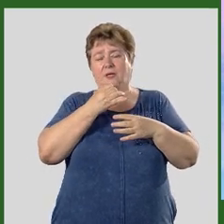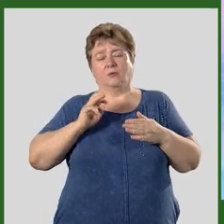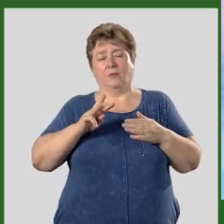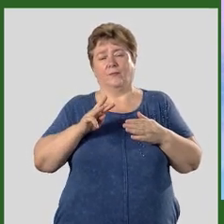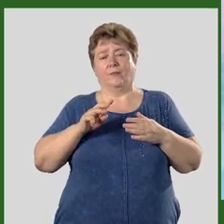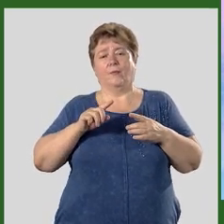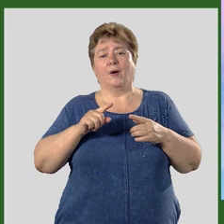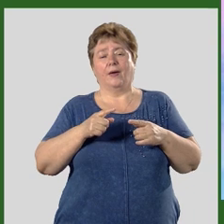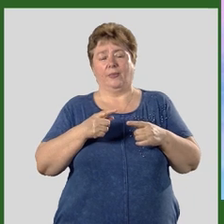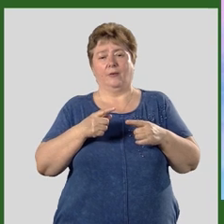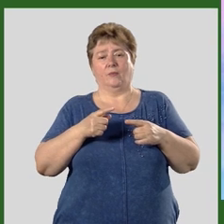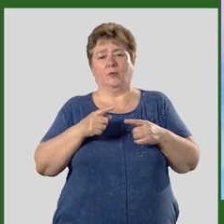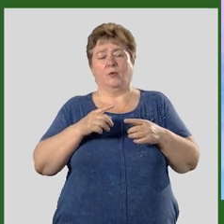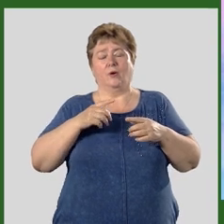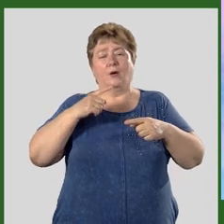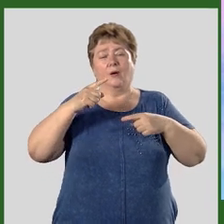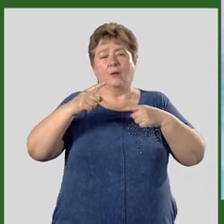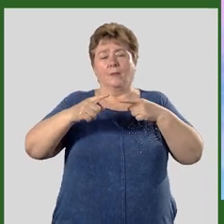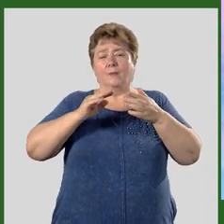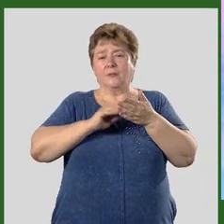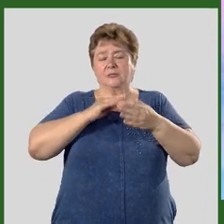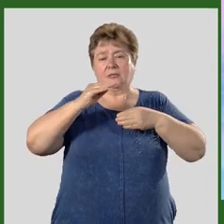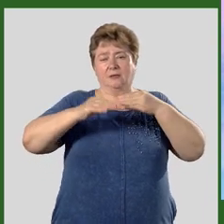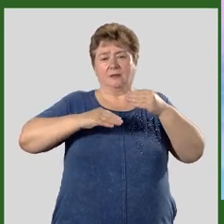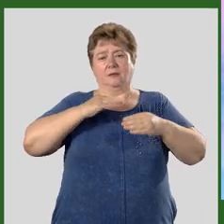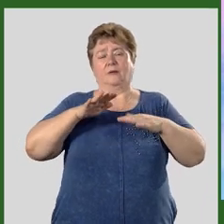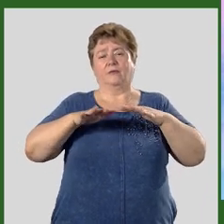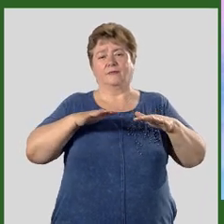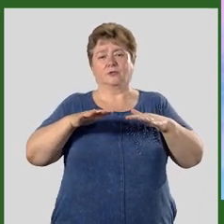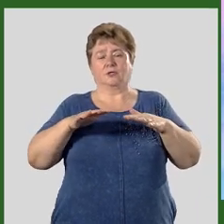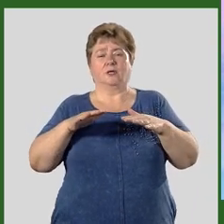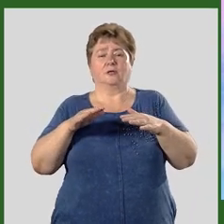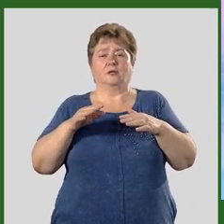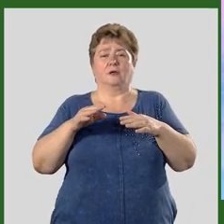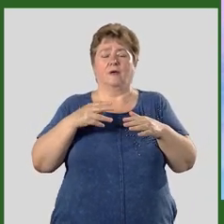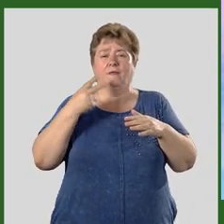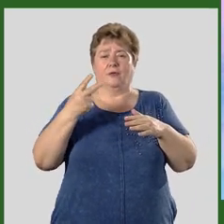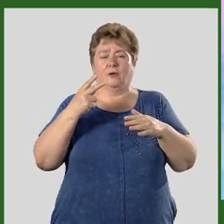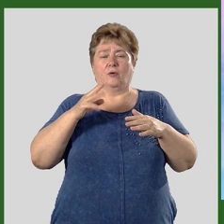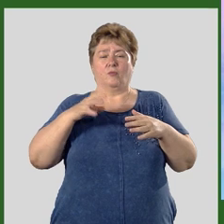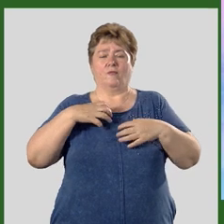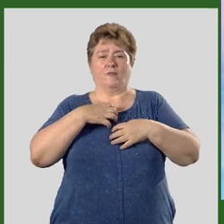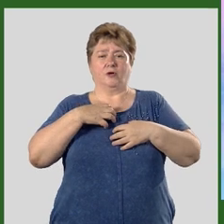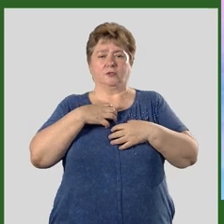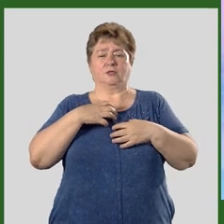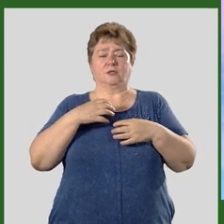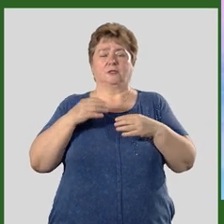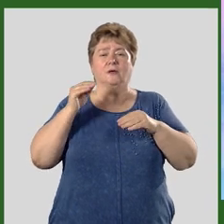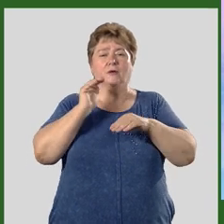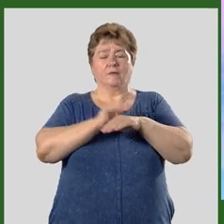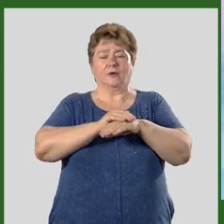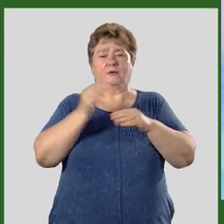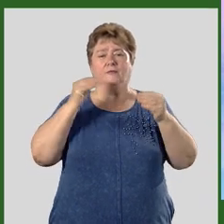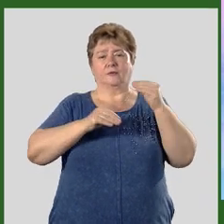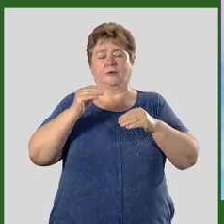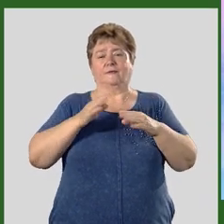влаги. Поэтому циркуляция атмосферы – второй по значимости фактор